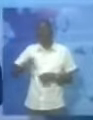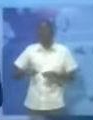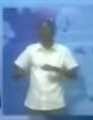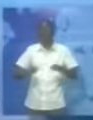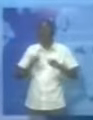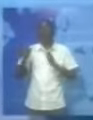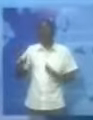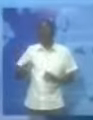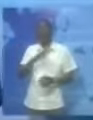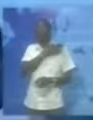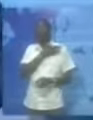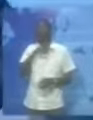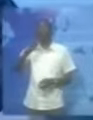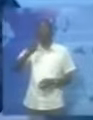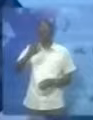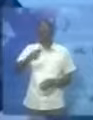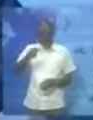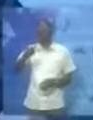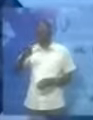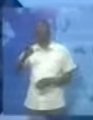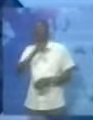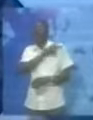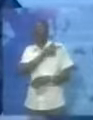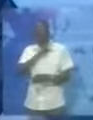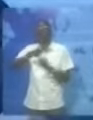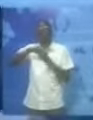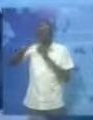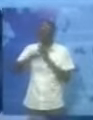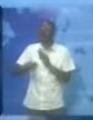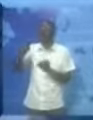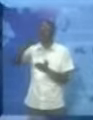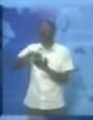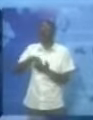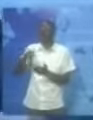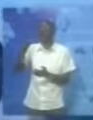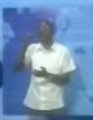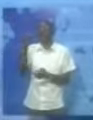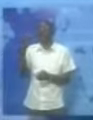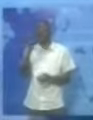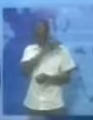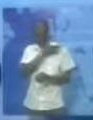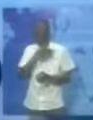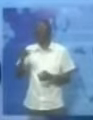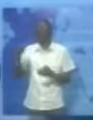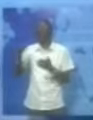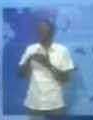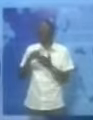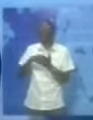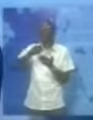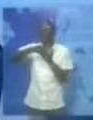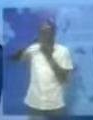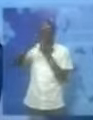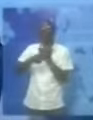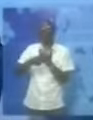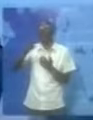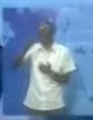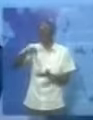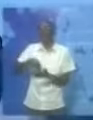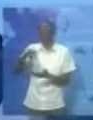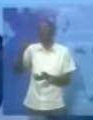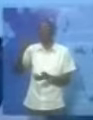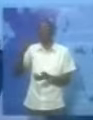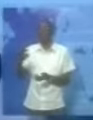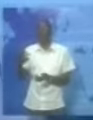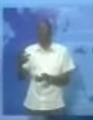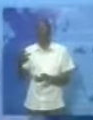d'Arthur Kafando ont fait le bilan de 2012. Ils ont aussi retracé le plan de 2013. Ahadi